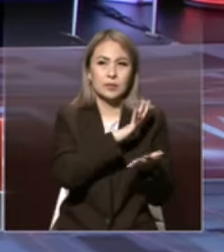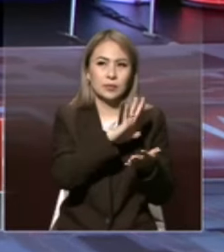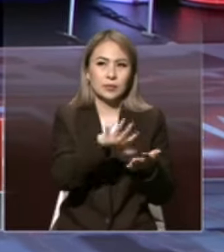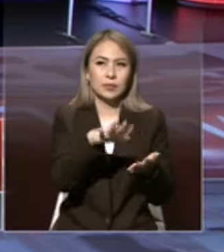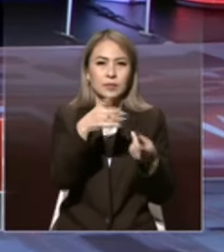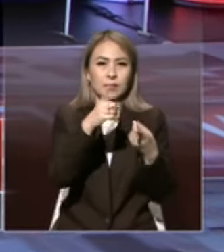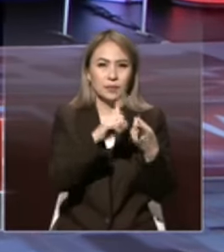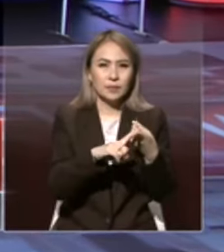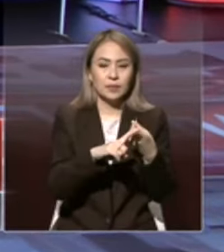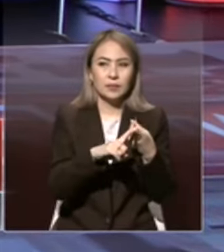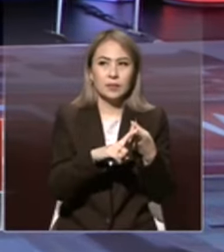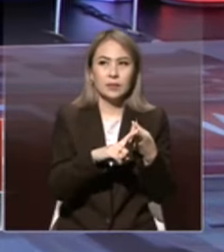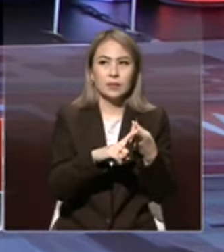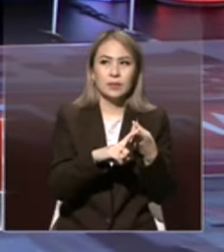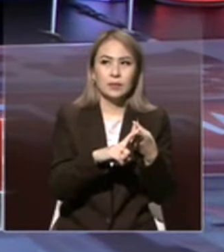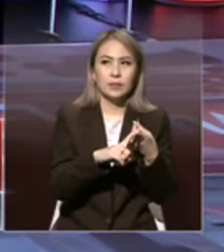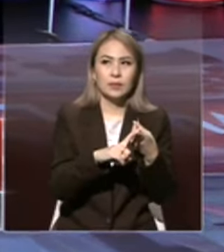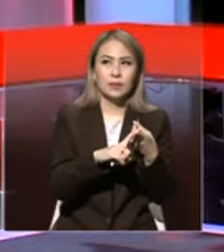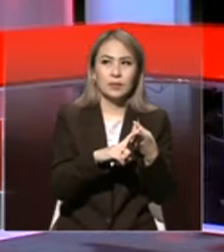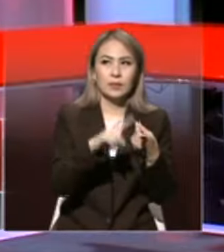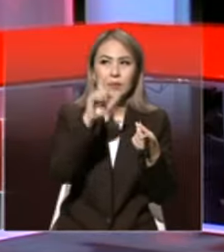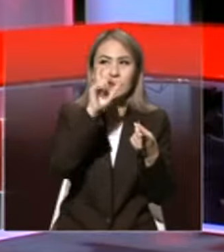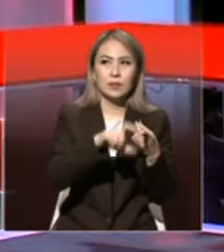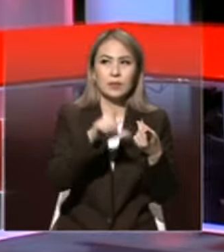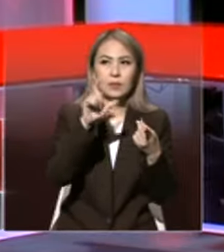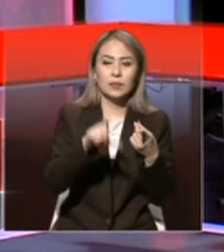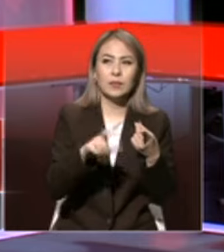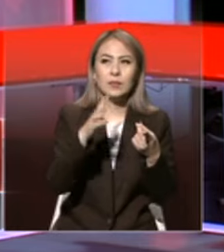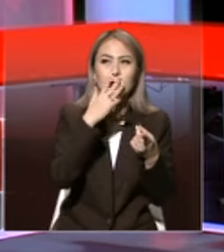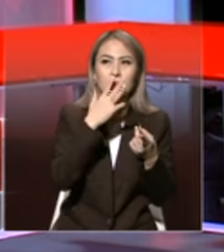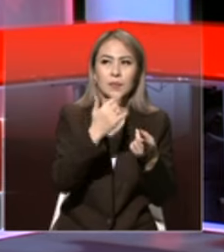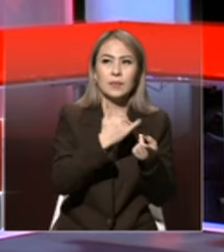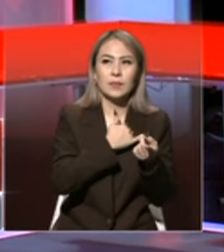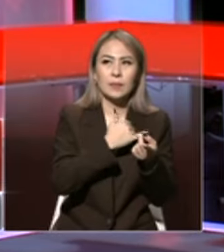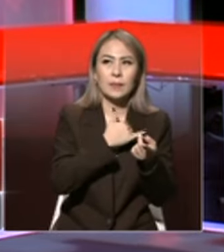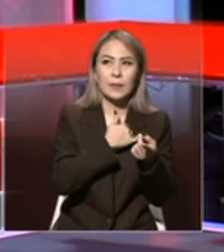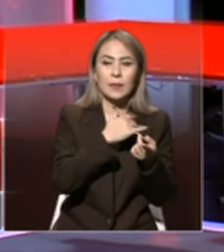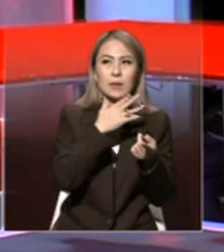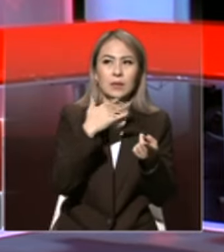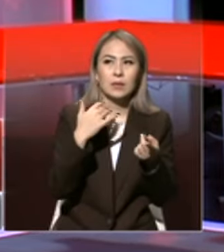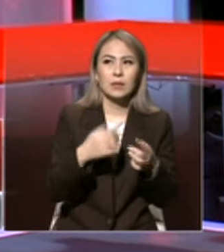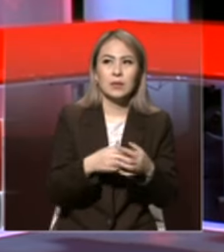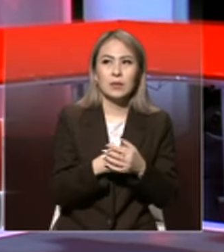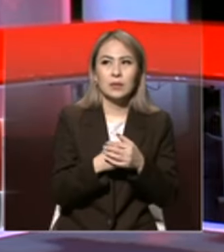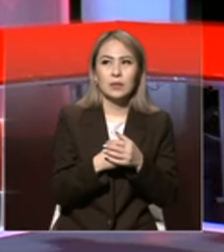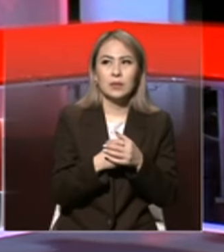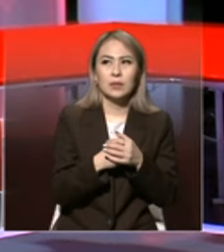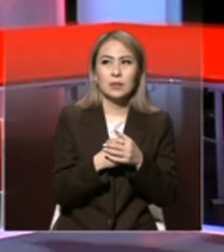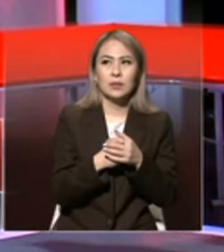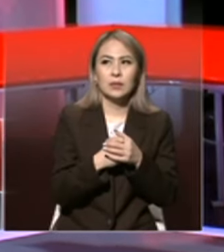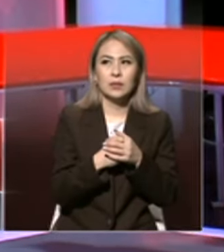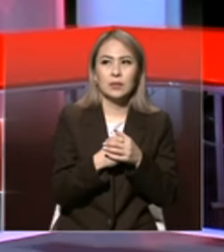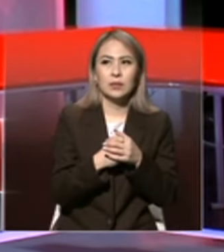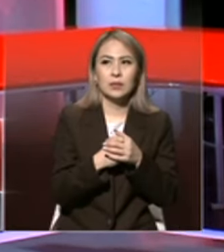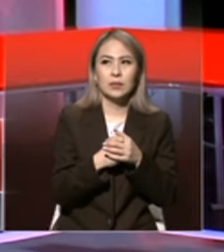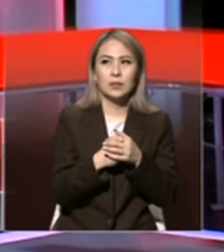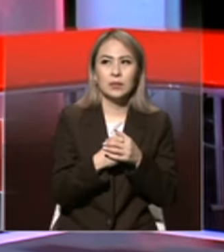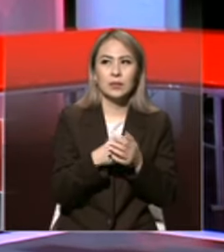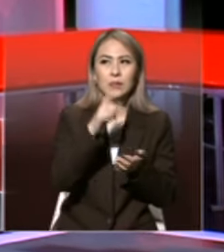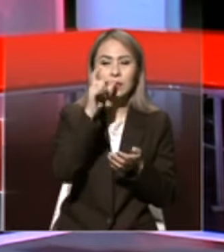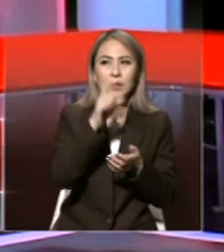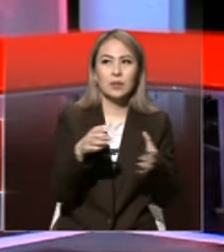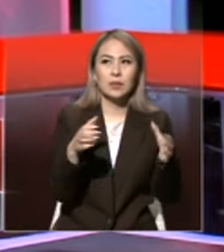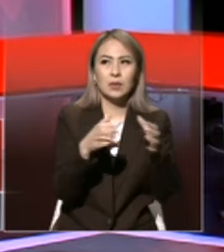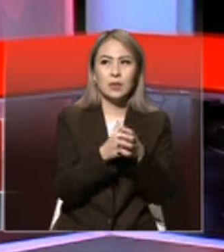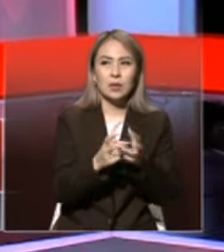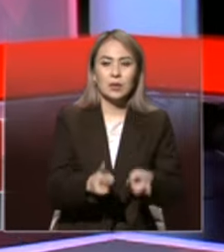соған байланысты біздің менталитетімізге. Иә, адамның ұлттық болсын, бізде мысалға енді көп ұлт мемлекет дейміз, дегенмен де бірақ адамның